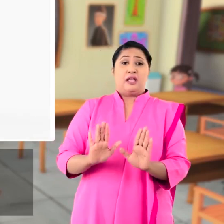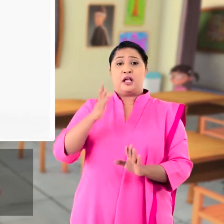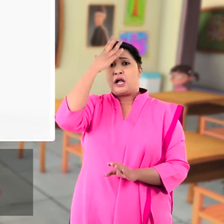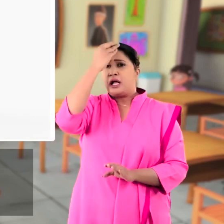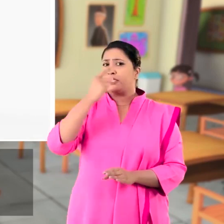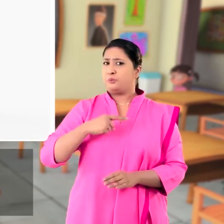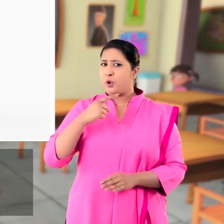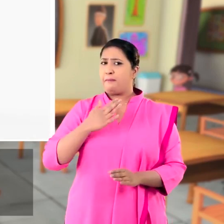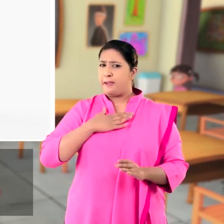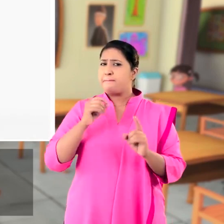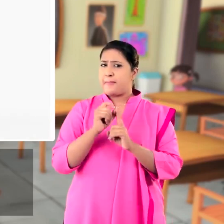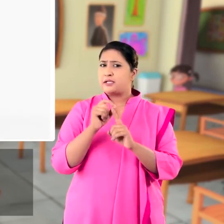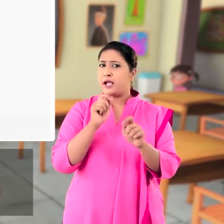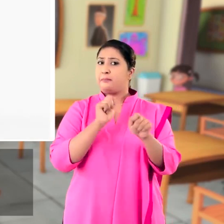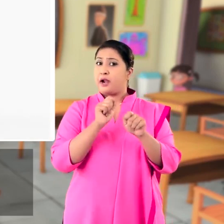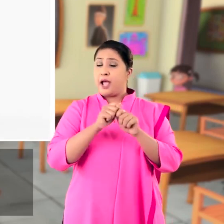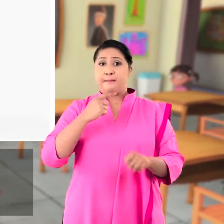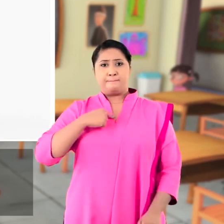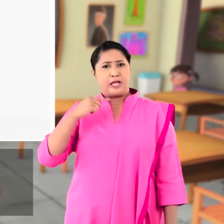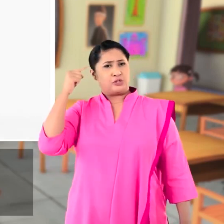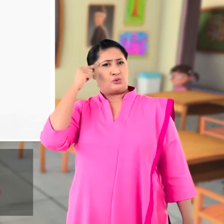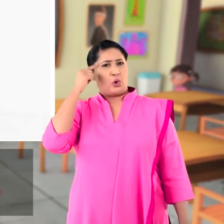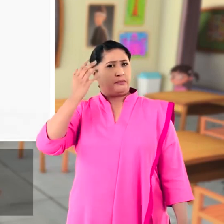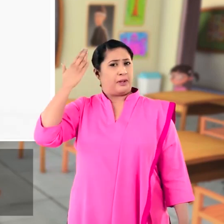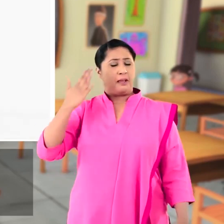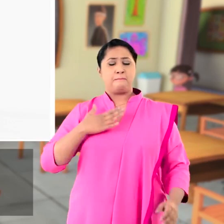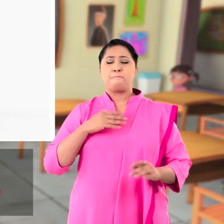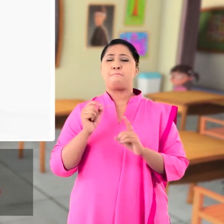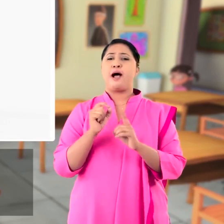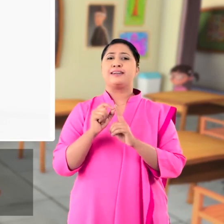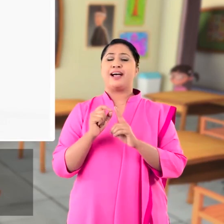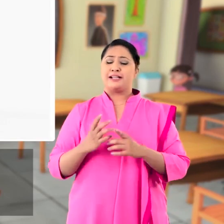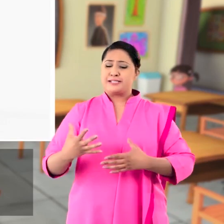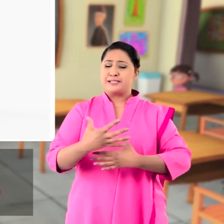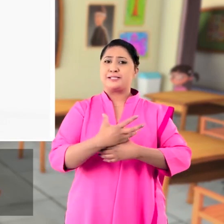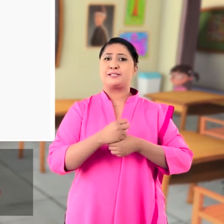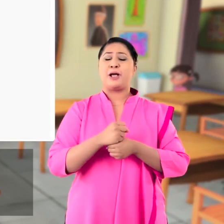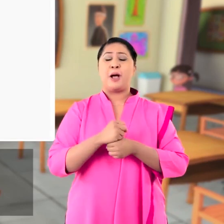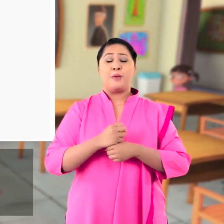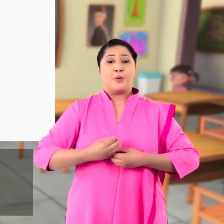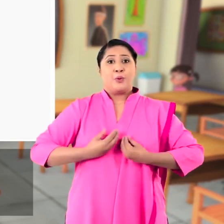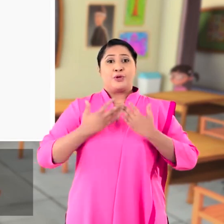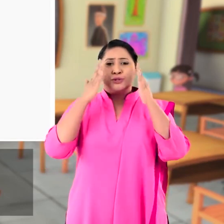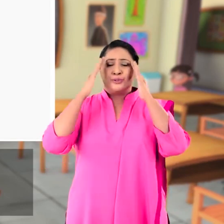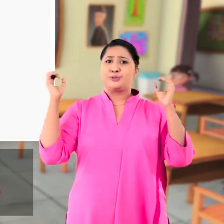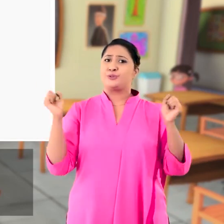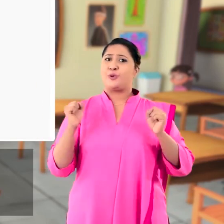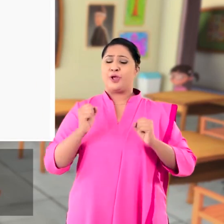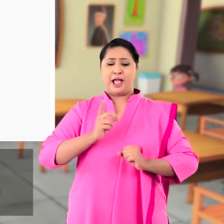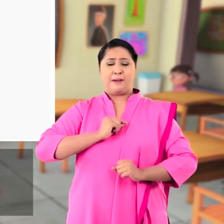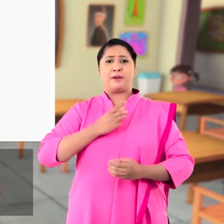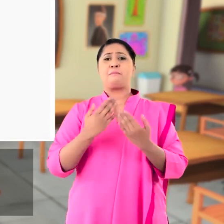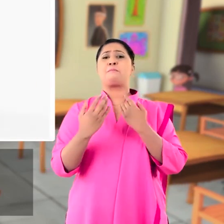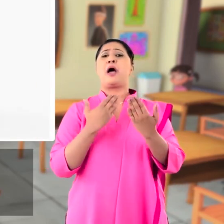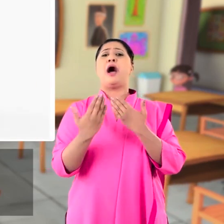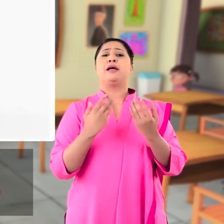ज़ैनब, पाकिस्तान बनाते वक्त मुझे एक उम्मीद ये भी थी कि एक ऐसा मुल्क हो जहां हम सब पूरे इत्मीनान से अपनी राय का